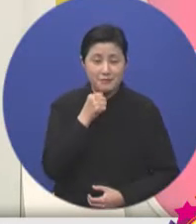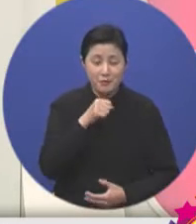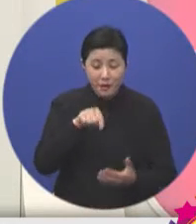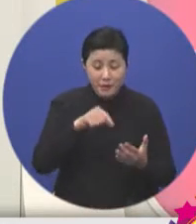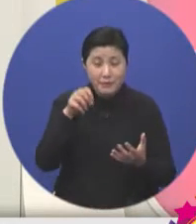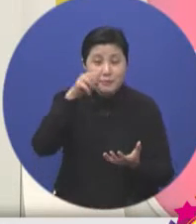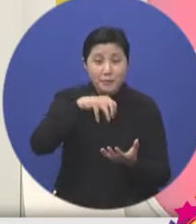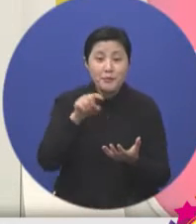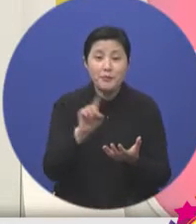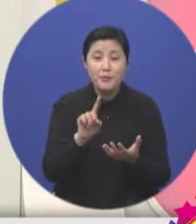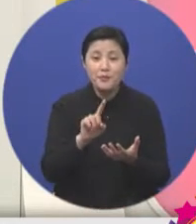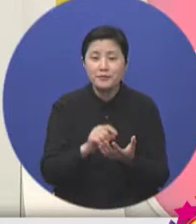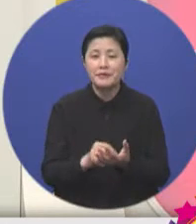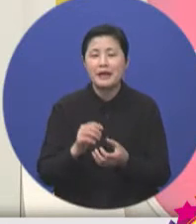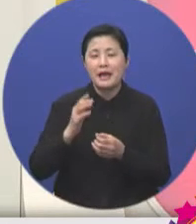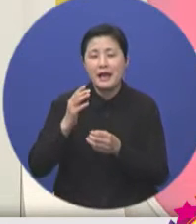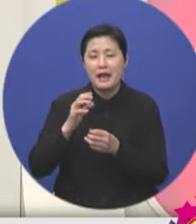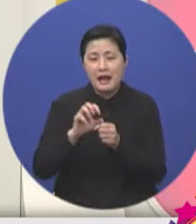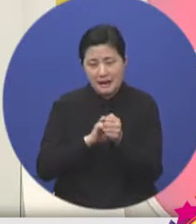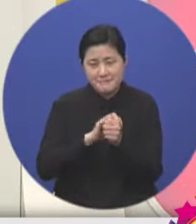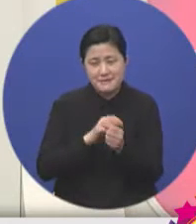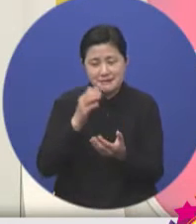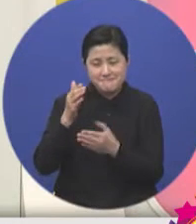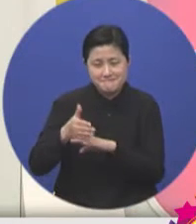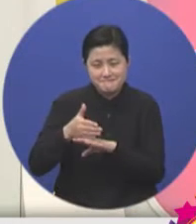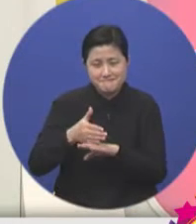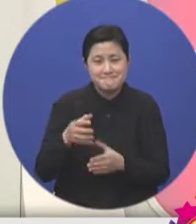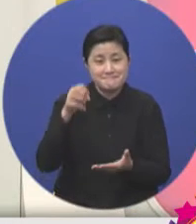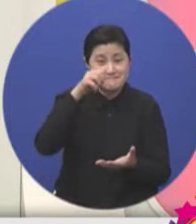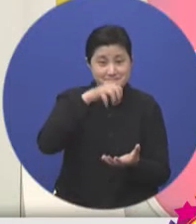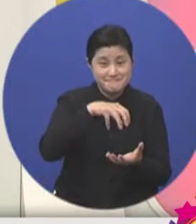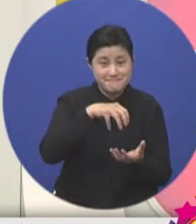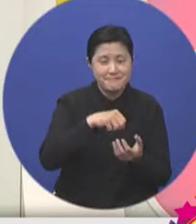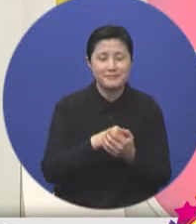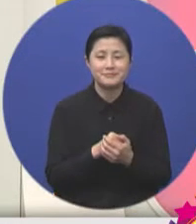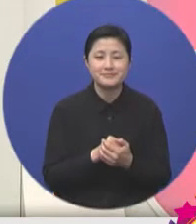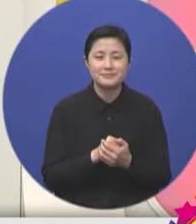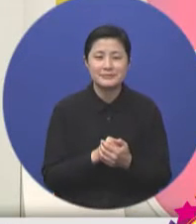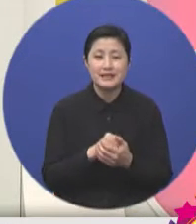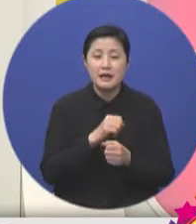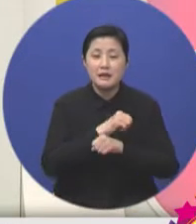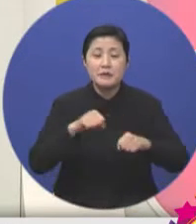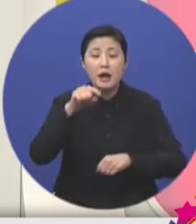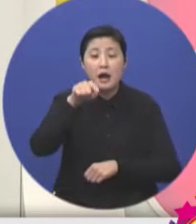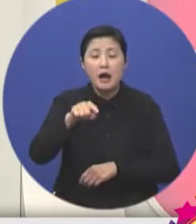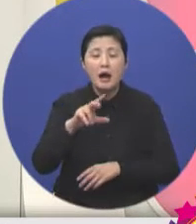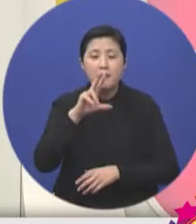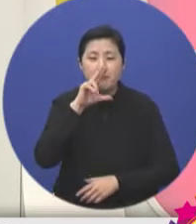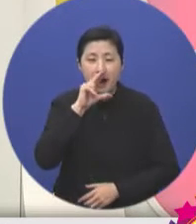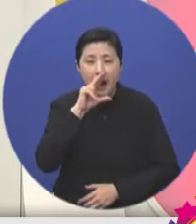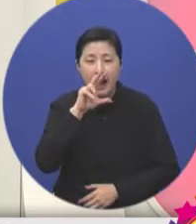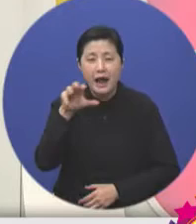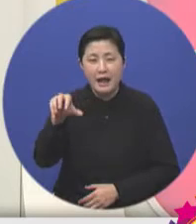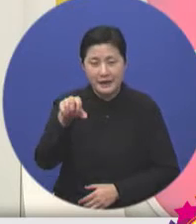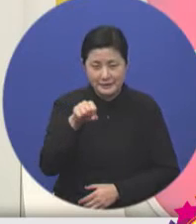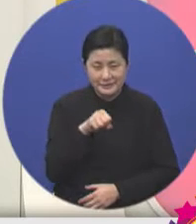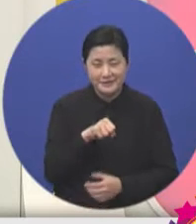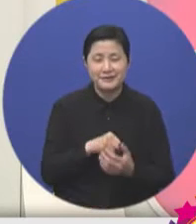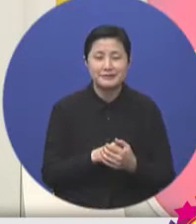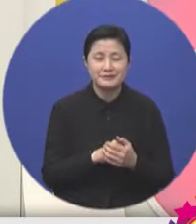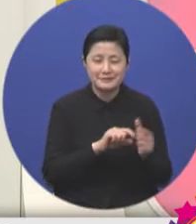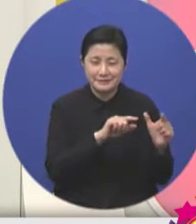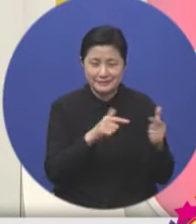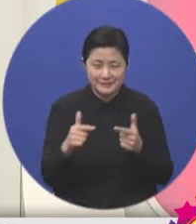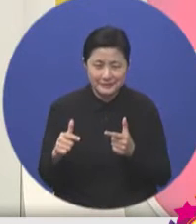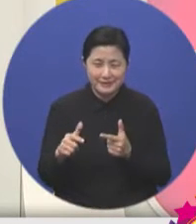넣으셨어요, 아버님? 된장찌개는 감자 넣고. 감자 넣고. 예. 두부. 뭐 덜에 가가지고 파하고 여러